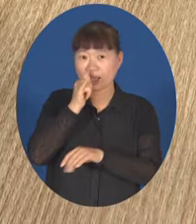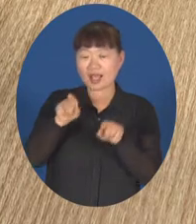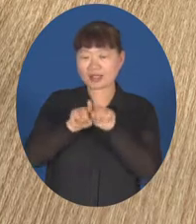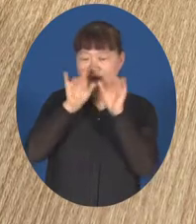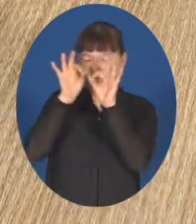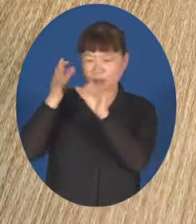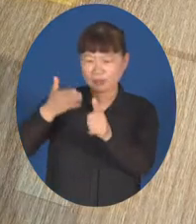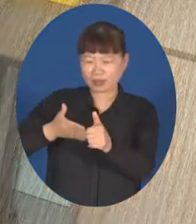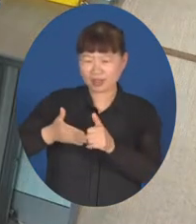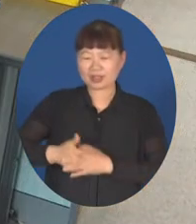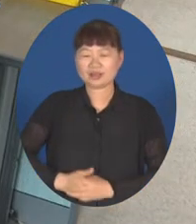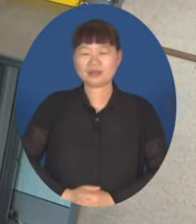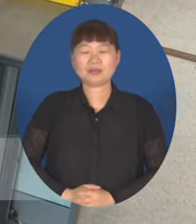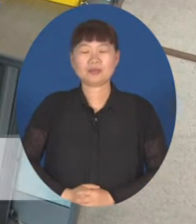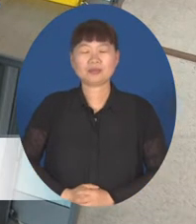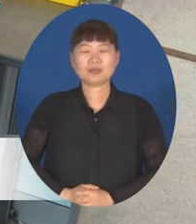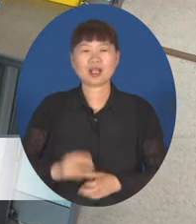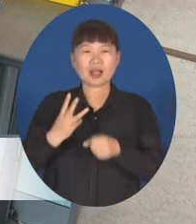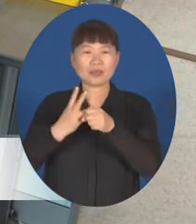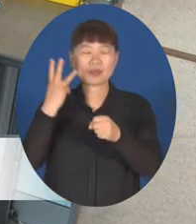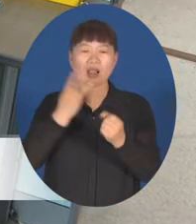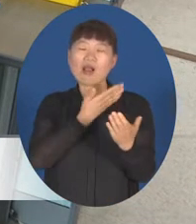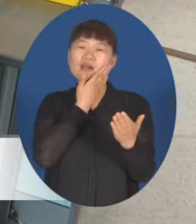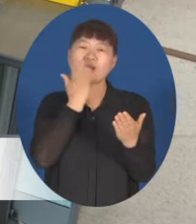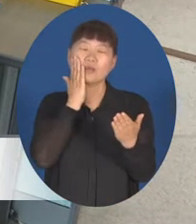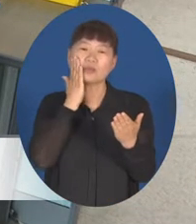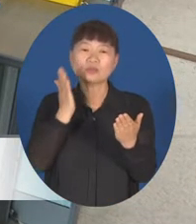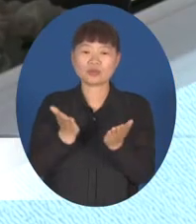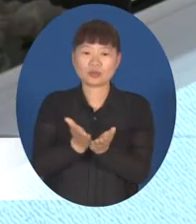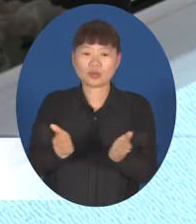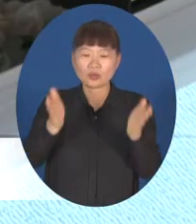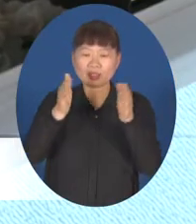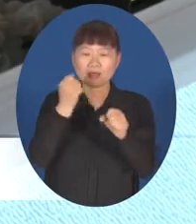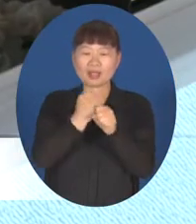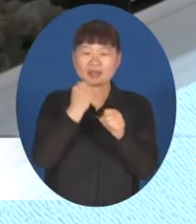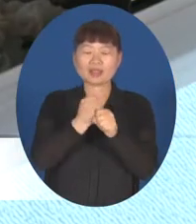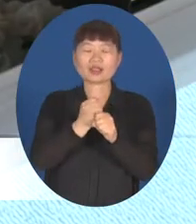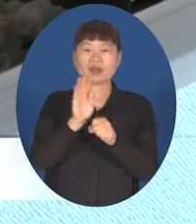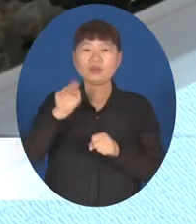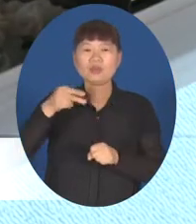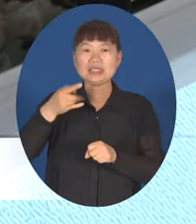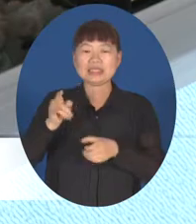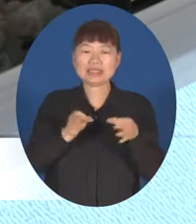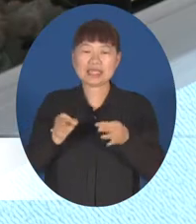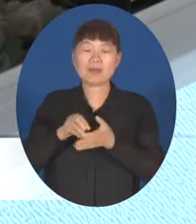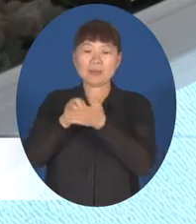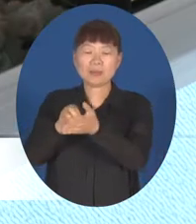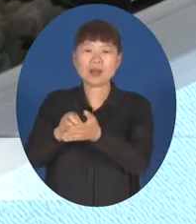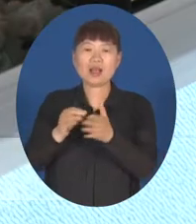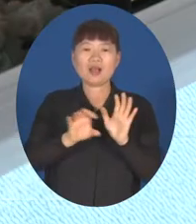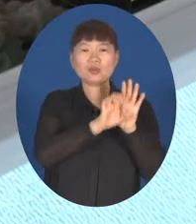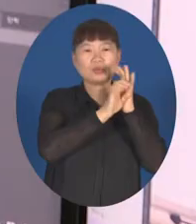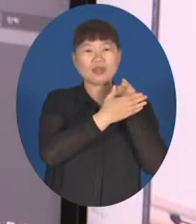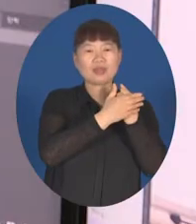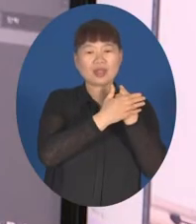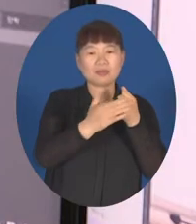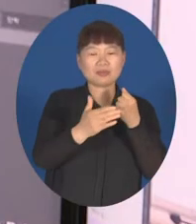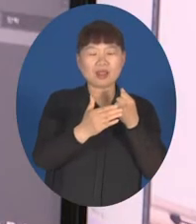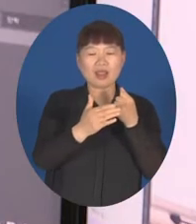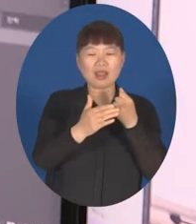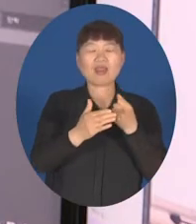보시죠. 3년 전 화장품 용기를 개발해 뷰티 시장에 뛰어든 이 업체는 코로나19에 발목이